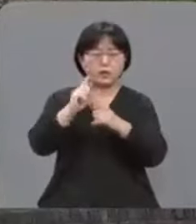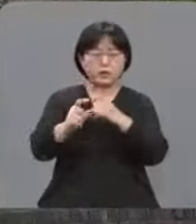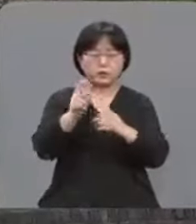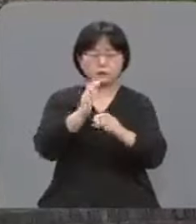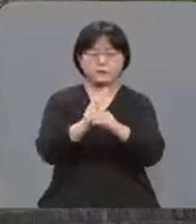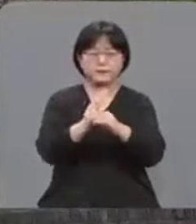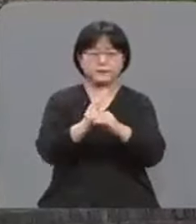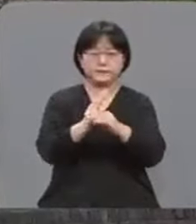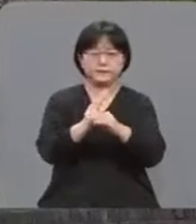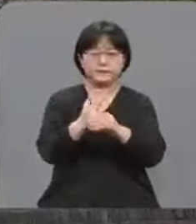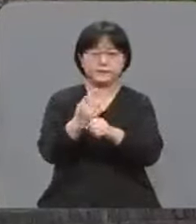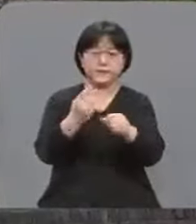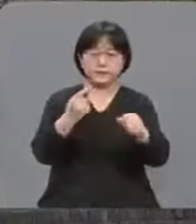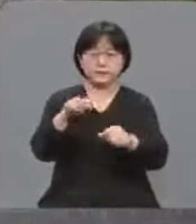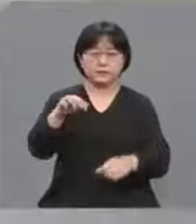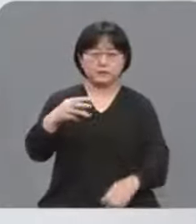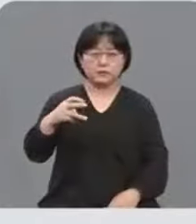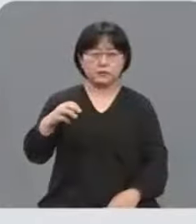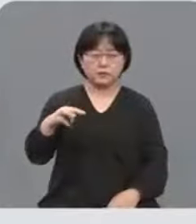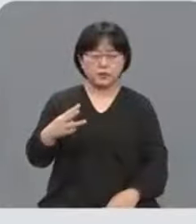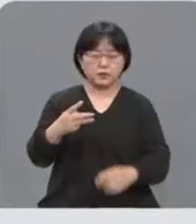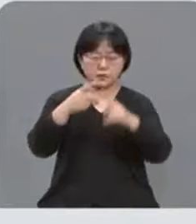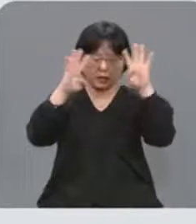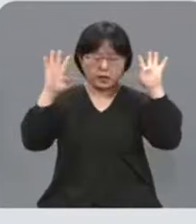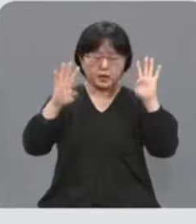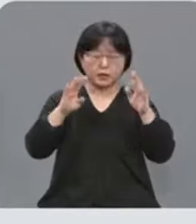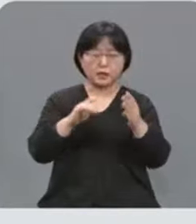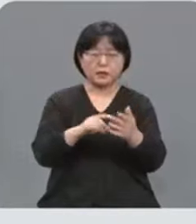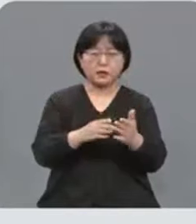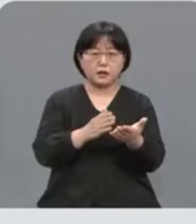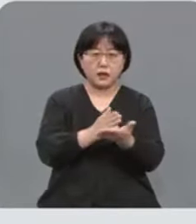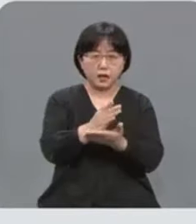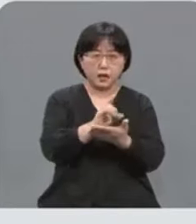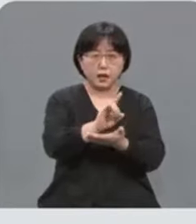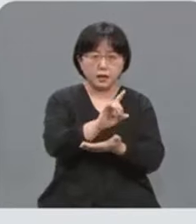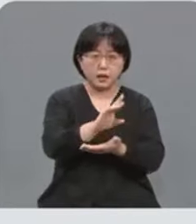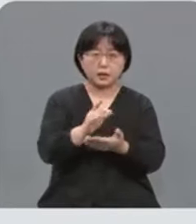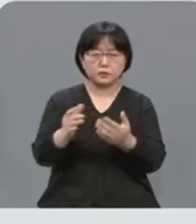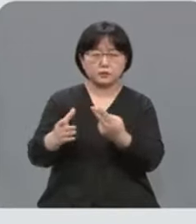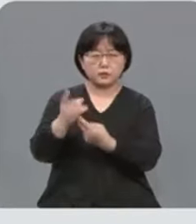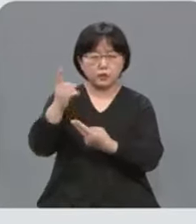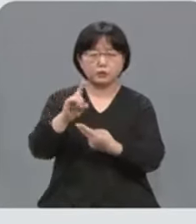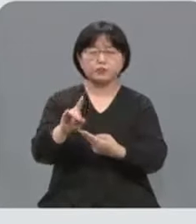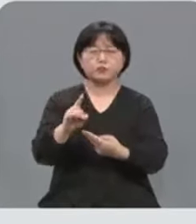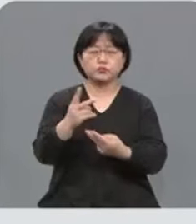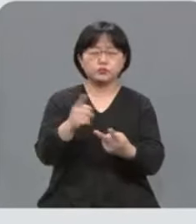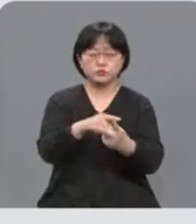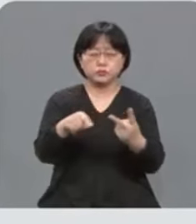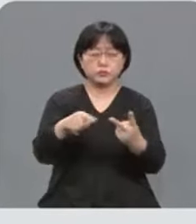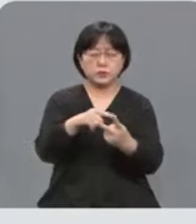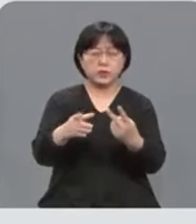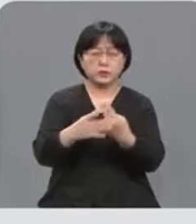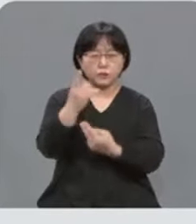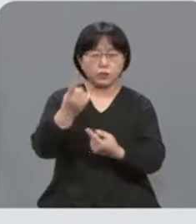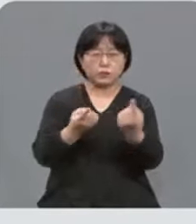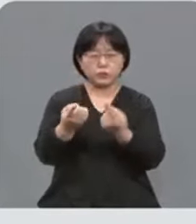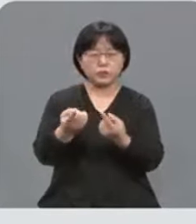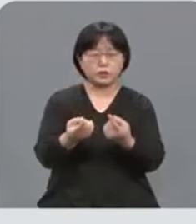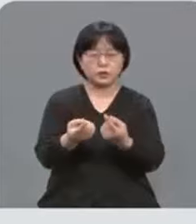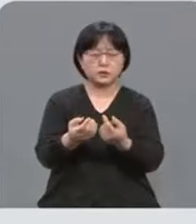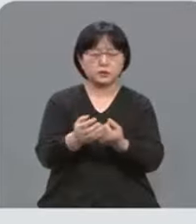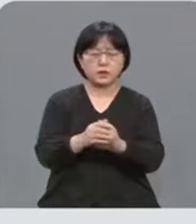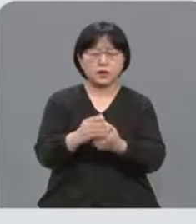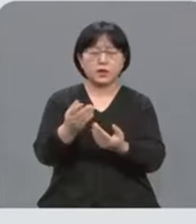있습니다 지해 유형이 단독과 통합 뿐이었는데 올해는 통합보다는 완화된